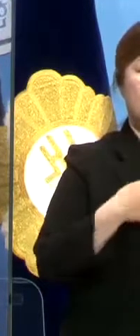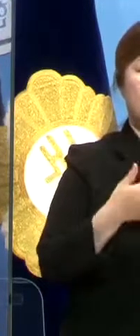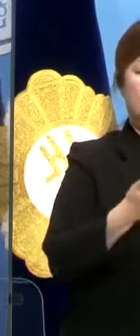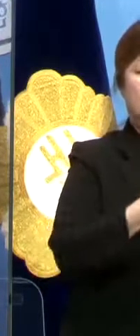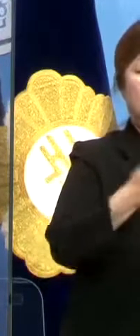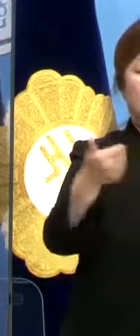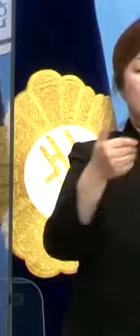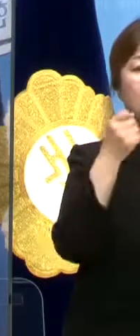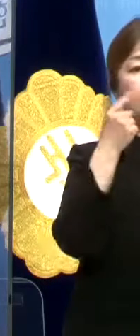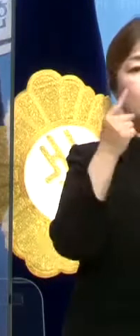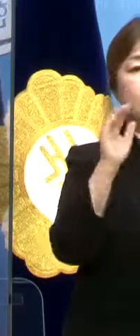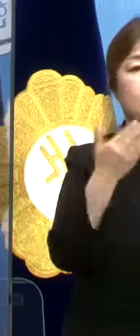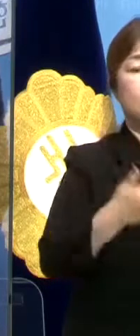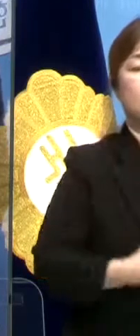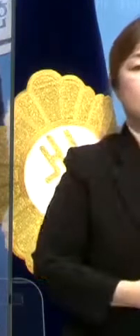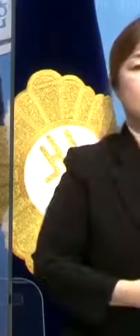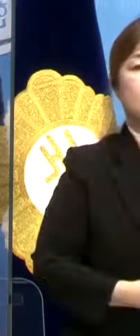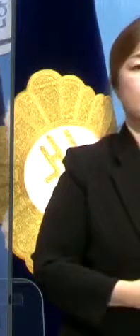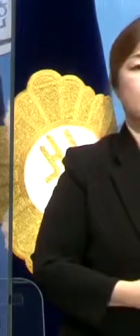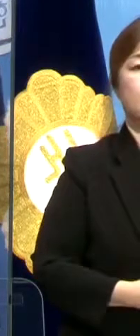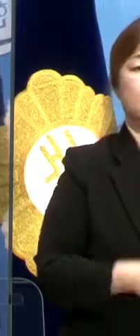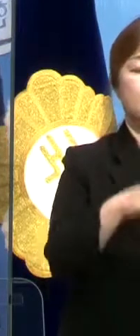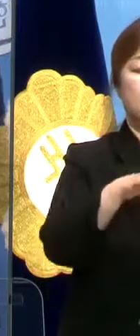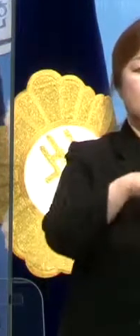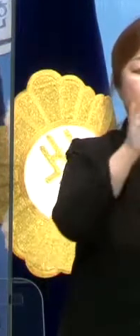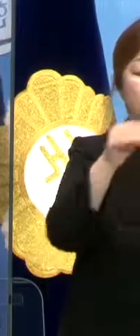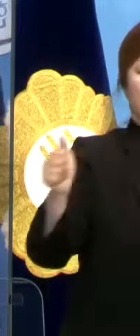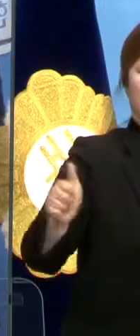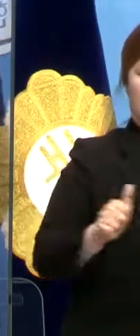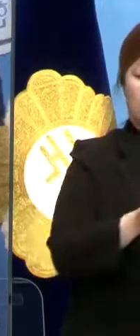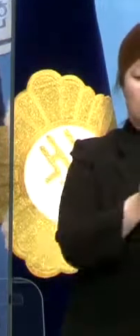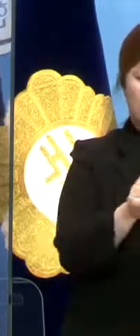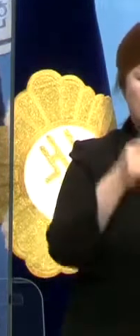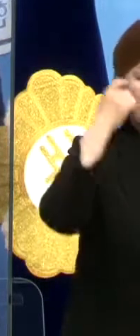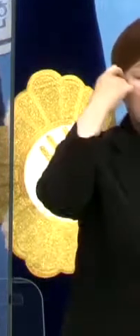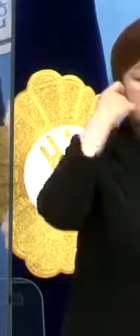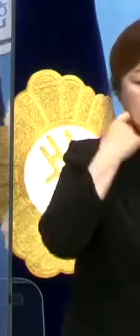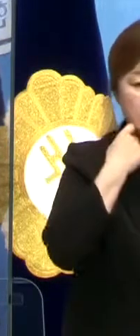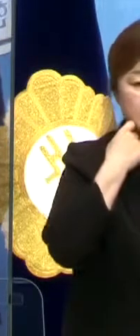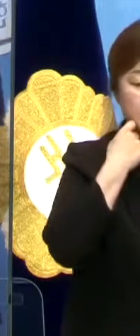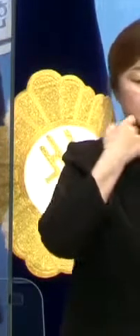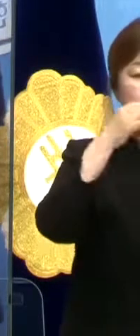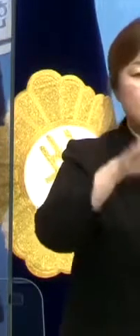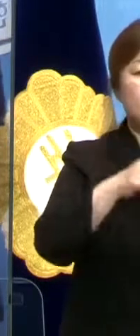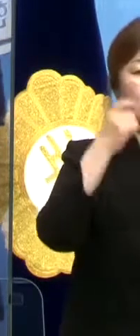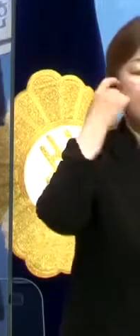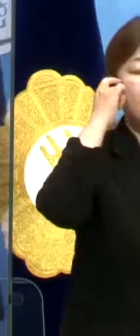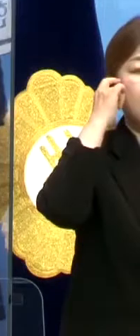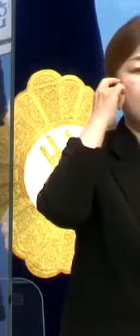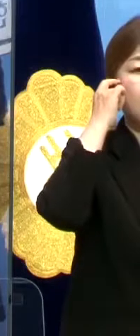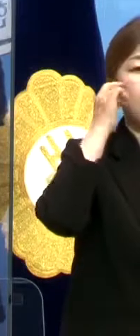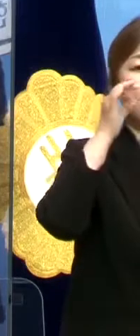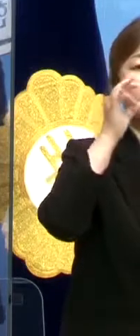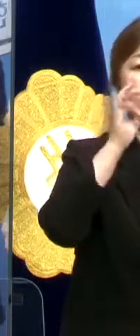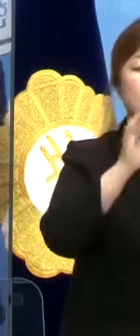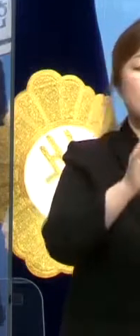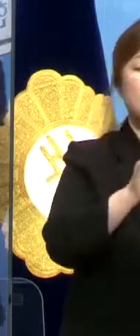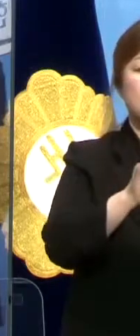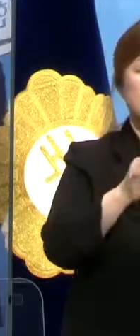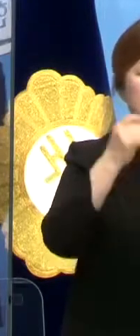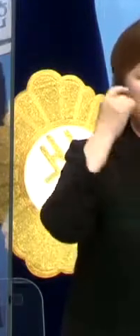입니다 처음에는 옆에 새끼 못했지만 은 생각이 들질 지혜란 보고